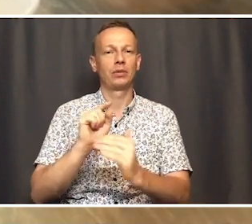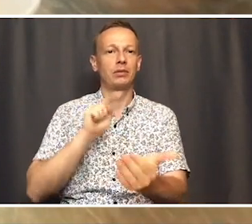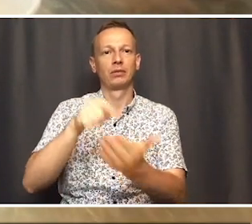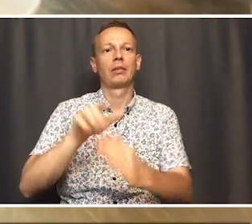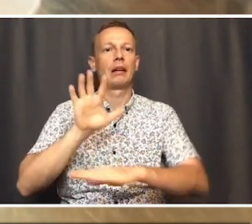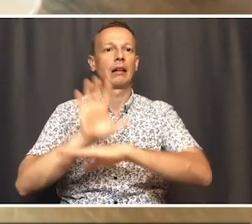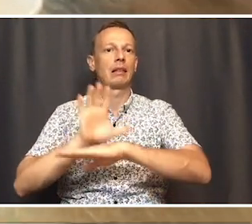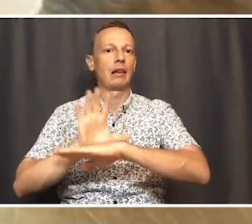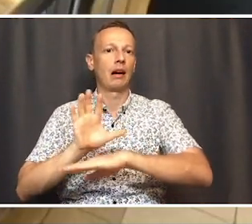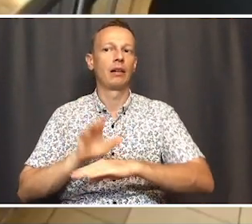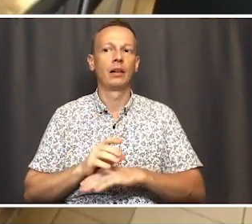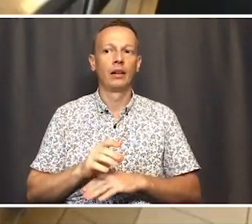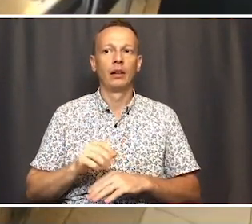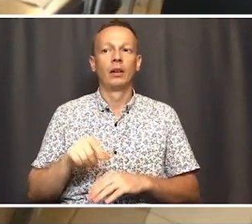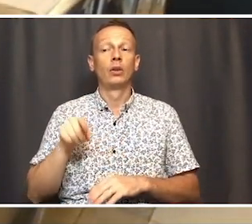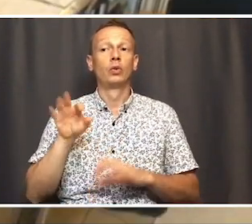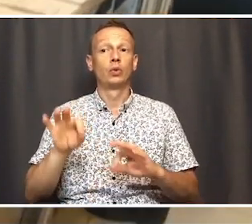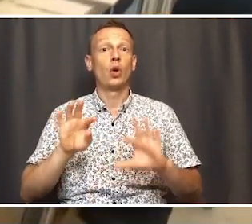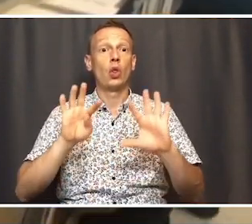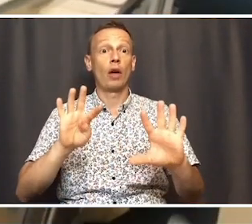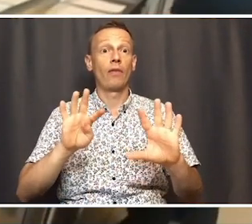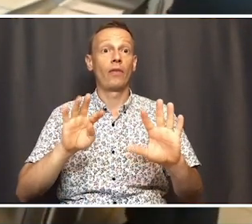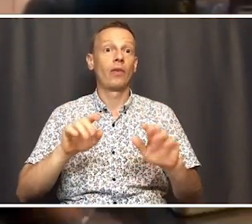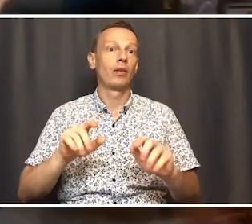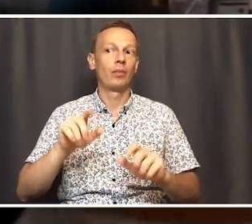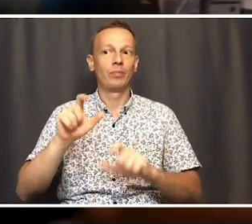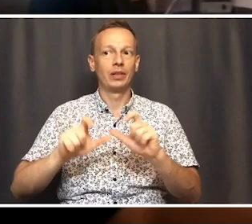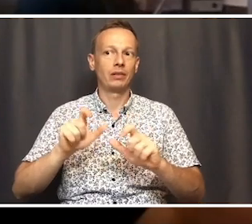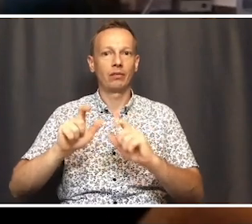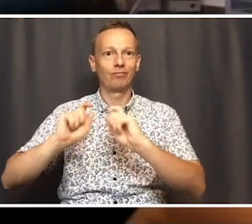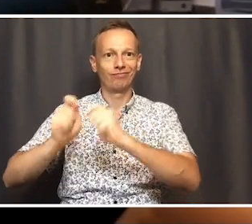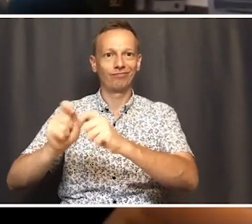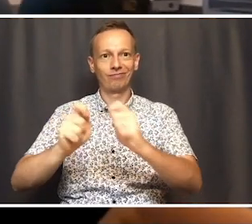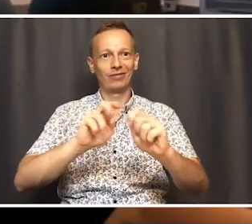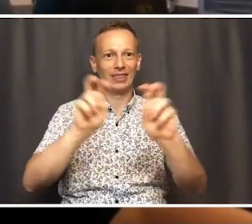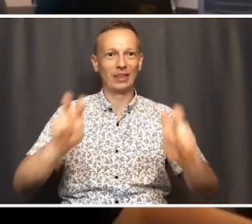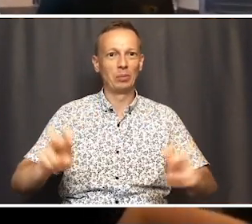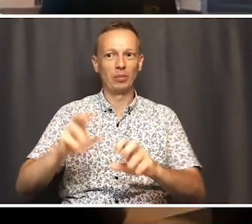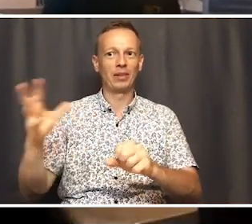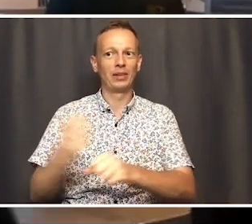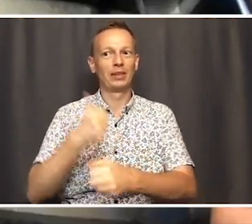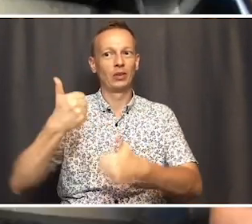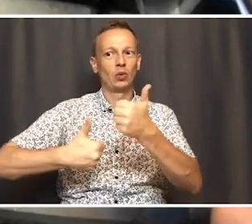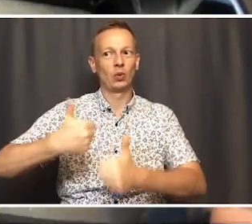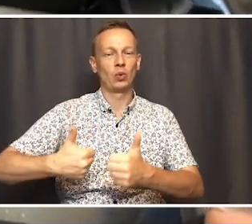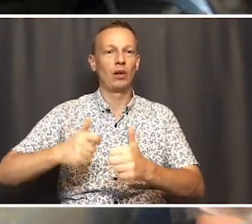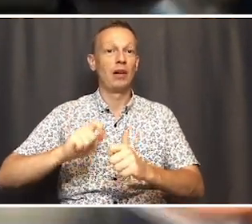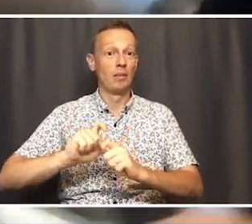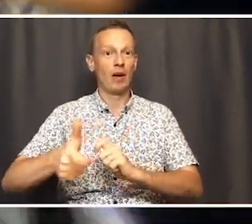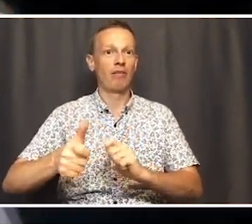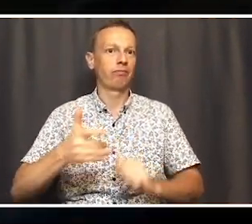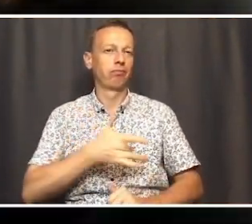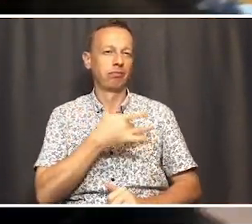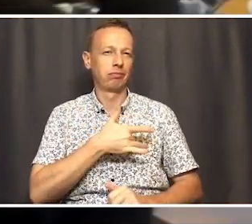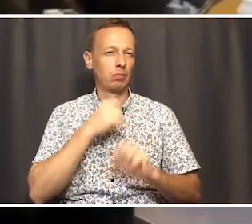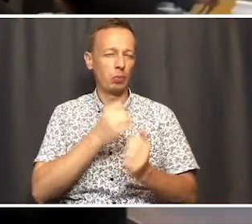l'île Raiatea, l'île sacrée. Ils étaient 9 à avoir été distingués et réussi ce concours qui leur ouvre des